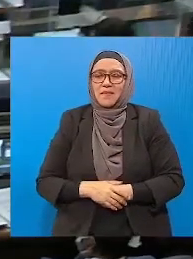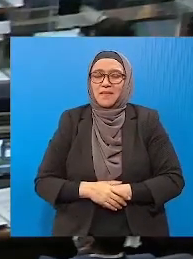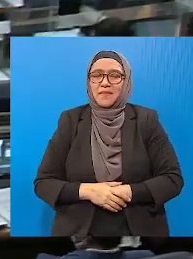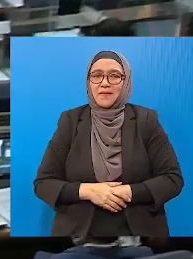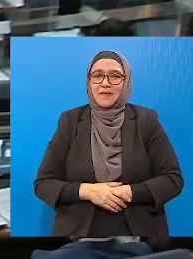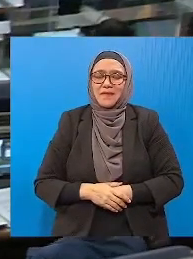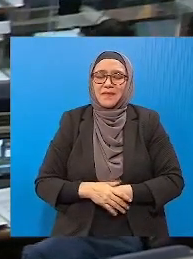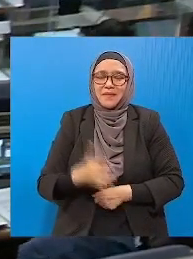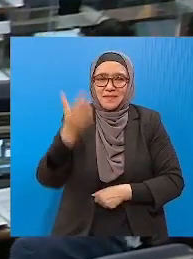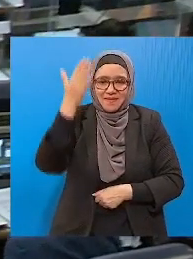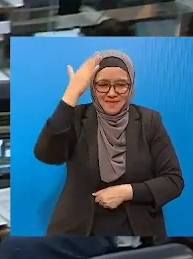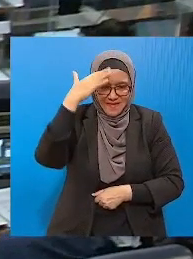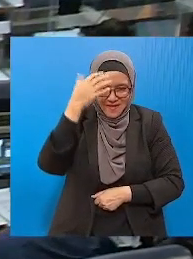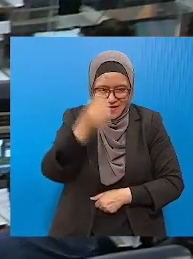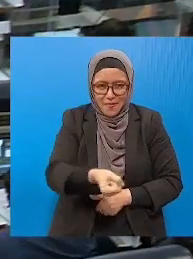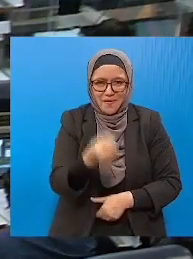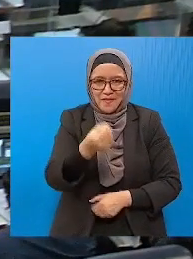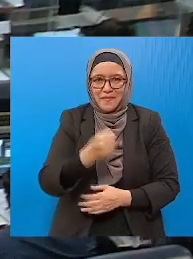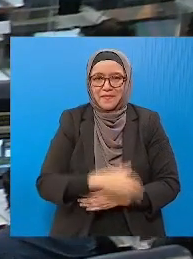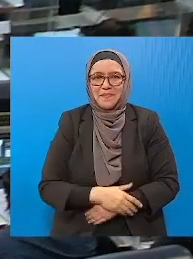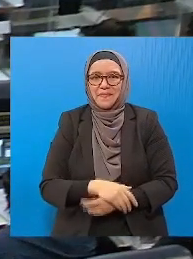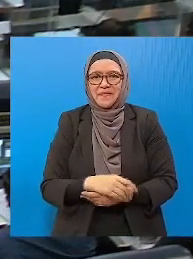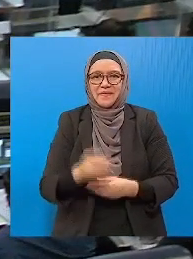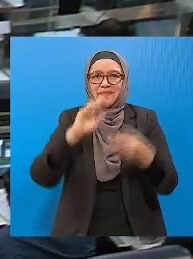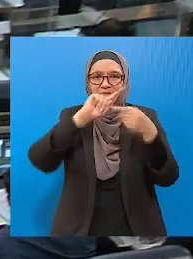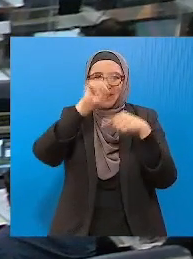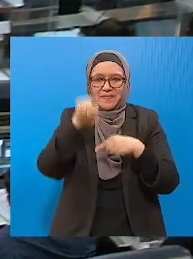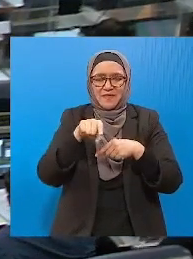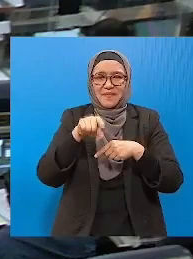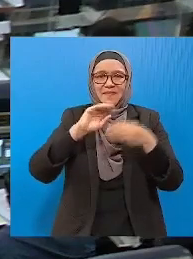Assalamualaikum wabarakatuh salam saya